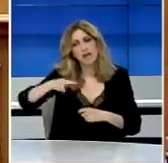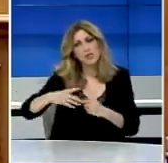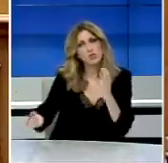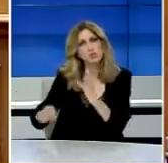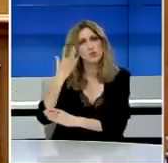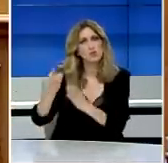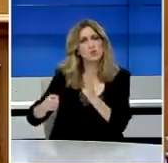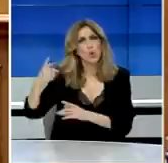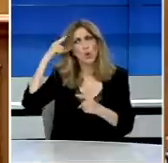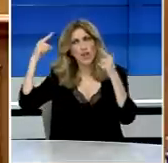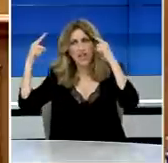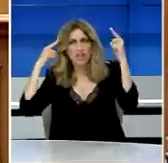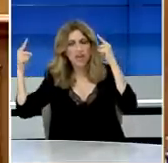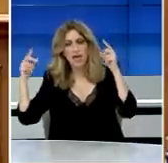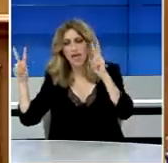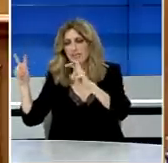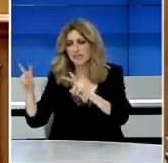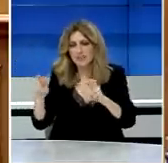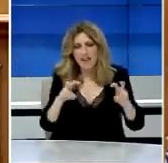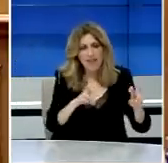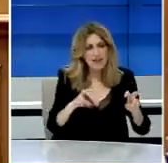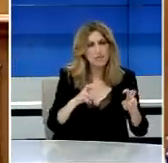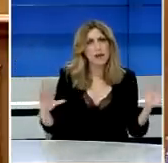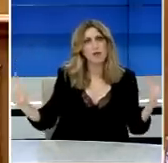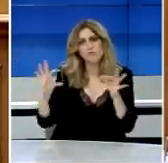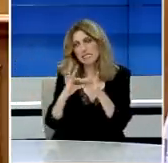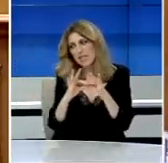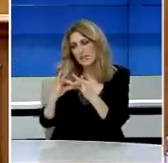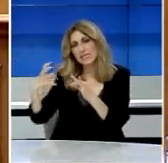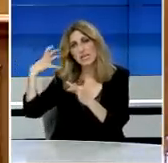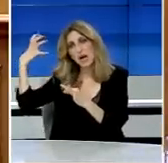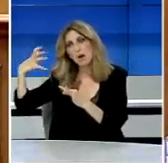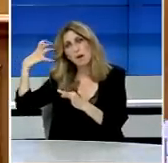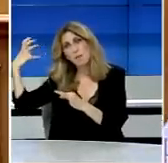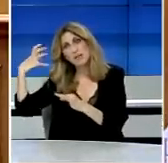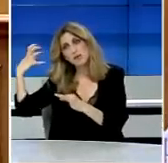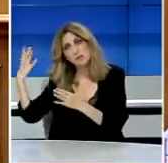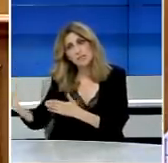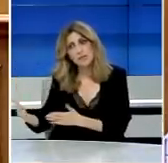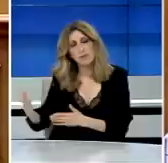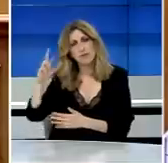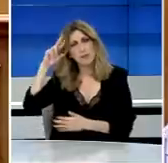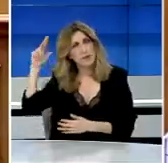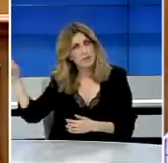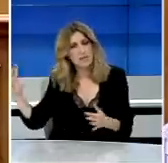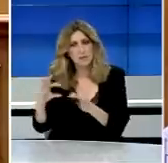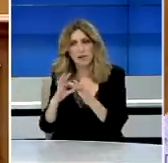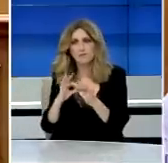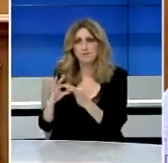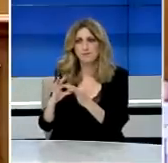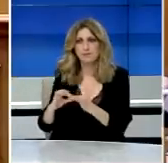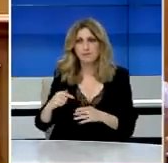έρευνας σε συνεργασία με την επιστημονική και ερευνητική κοινότητα. Καλά τώρα κάνετε και κριτική σε εμάς.